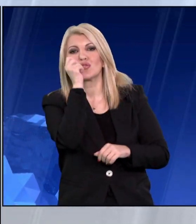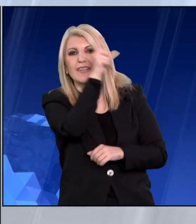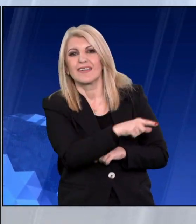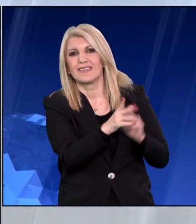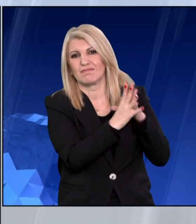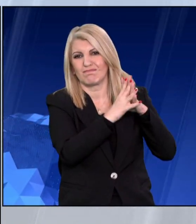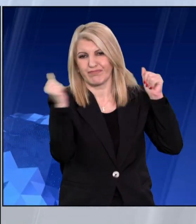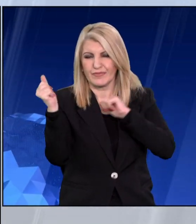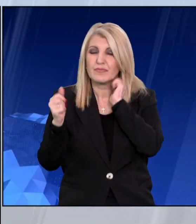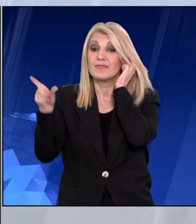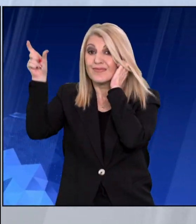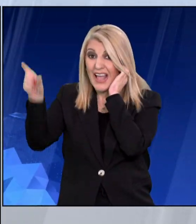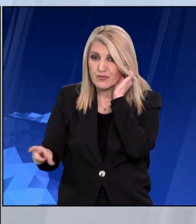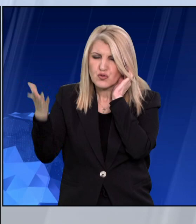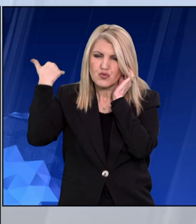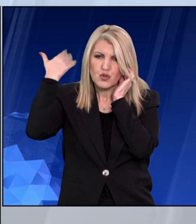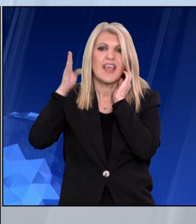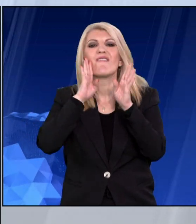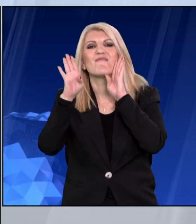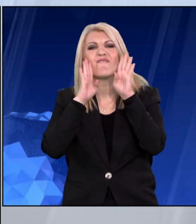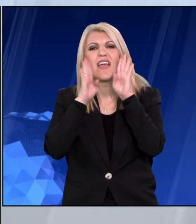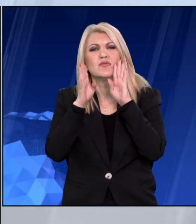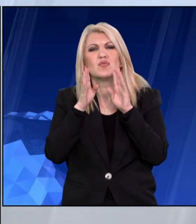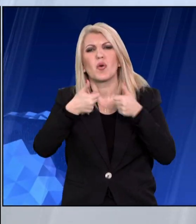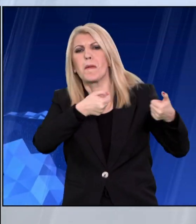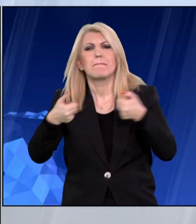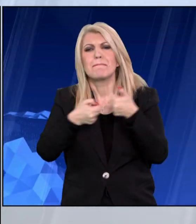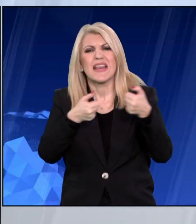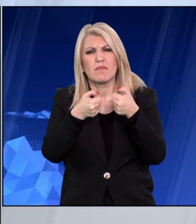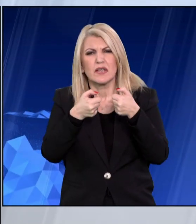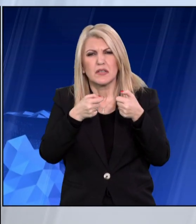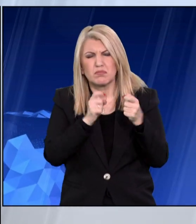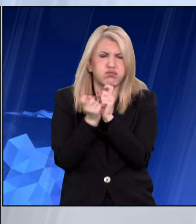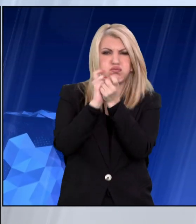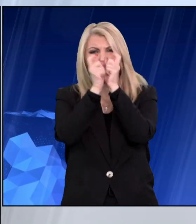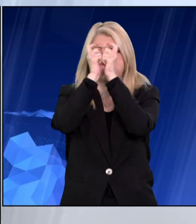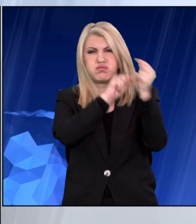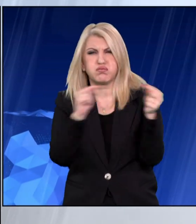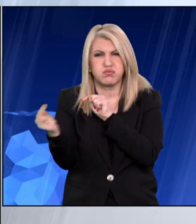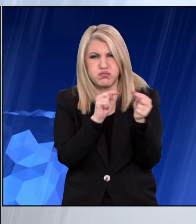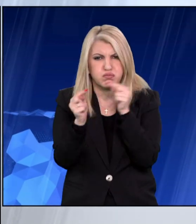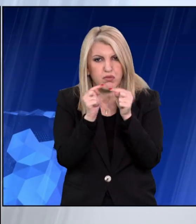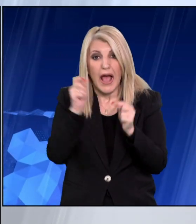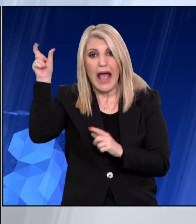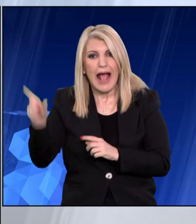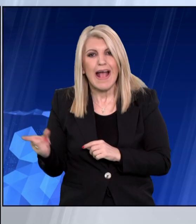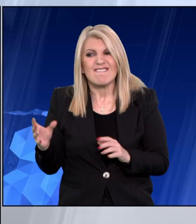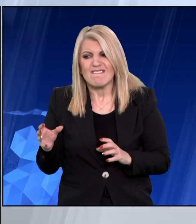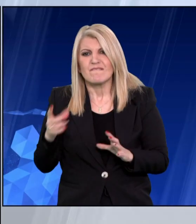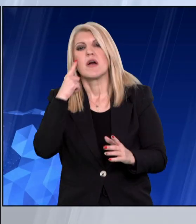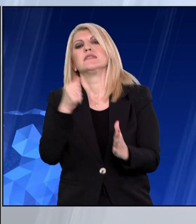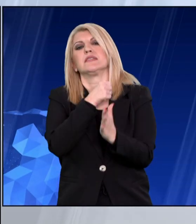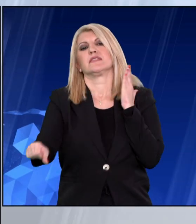έντονη λογομαχία μεταξύ τους η οποία ανακτήθηκε με τη βοήθεια της τεχνολογίας στις πιεστικές ερωτήσεις των αστυνομικών ο 50χρονος